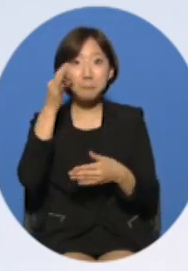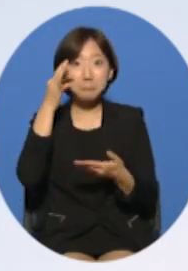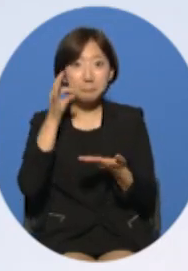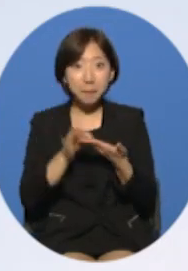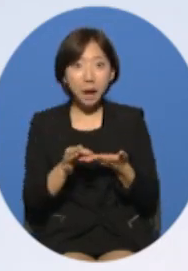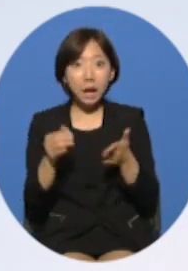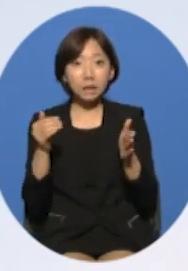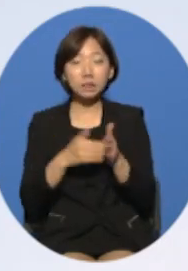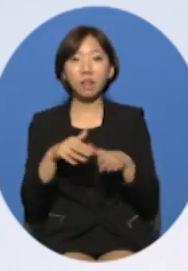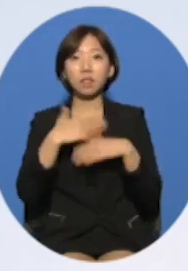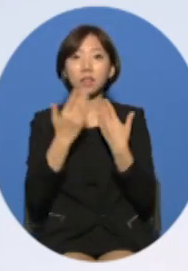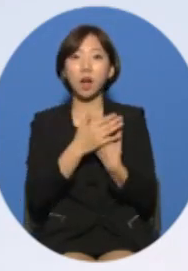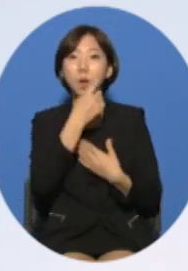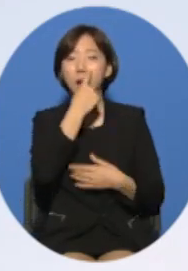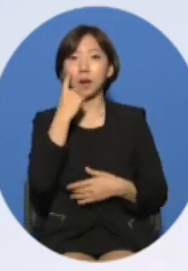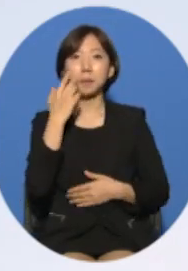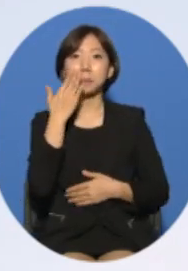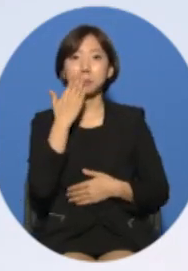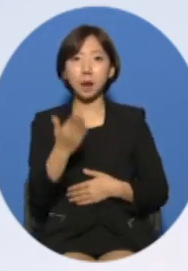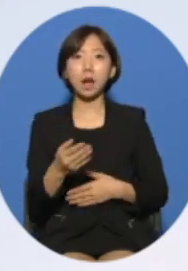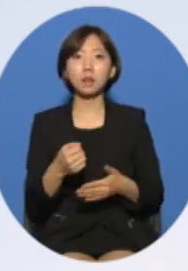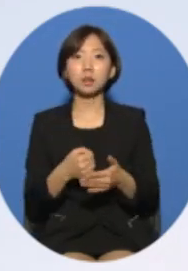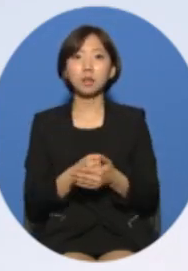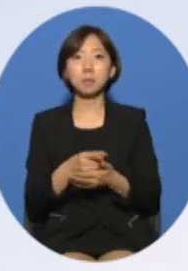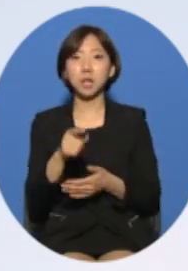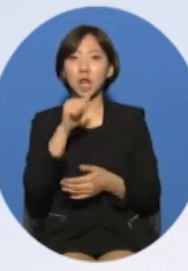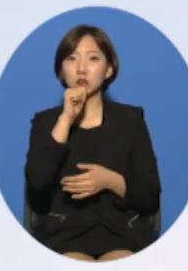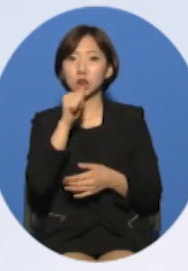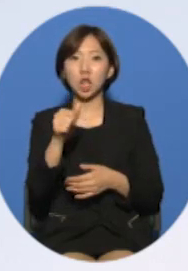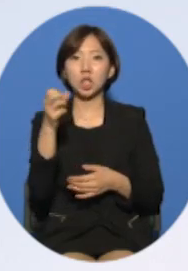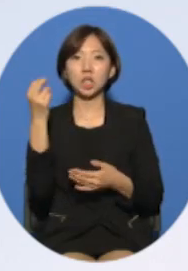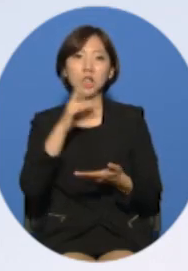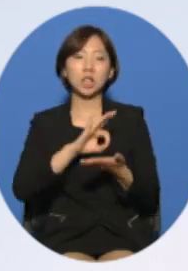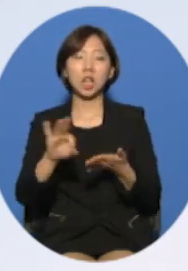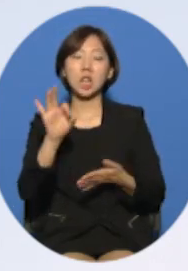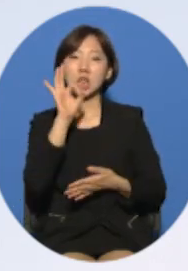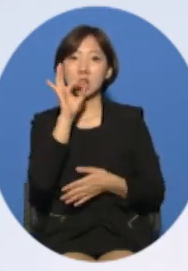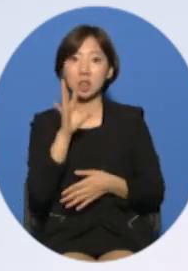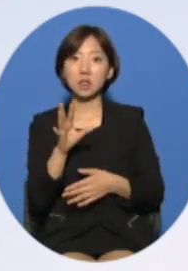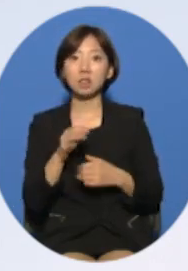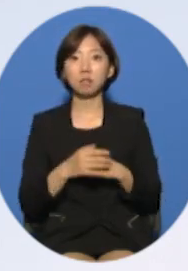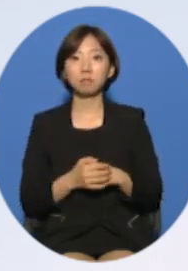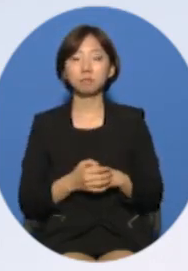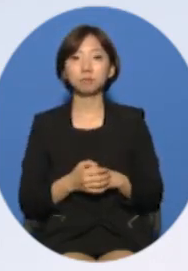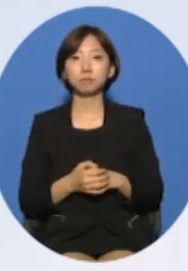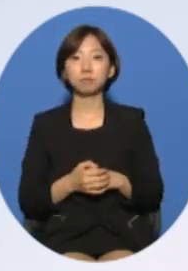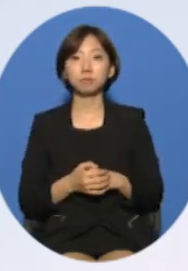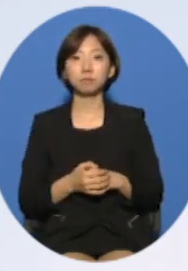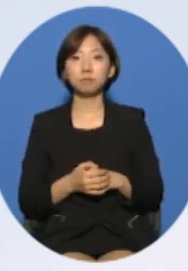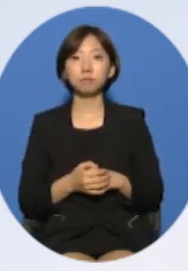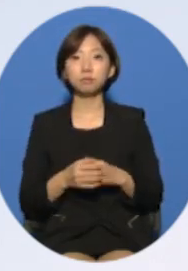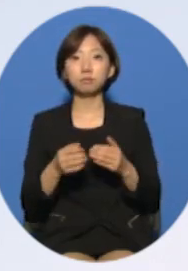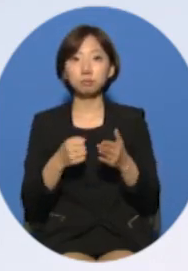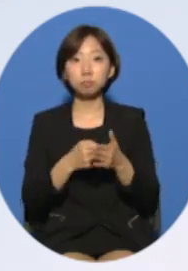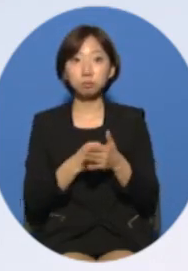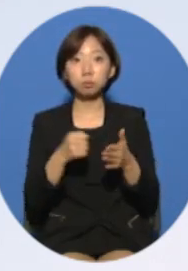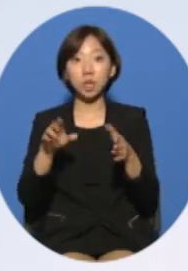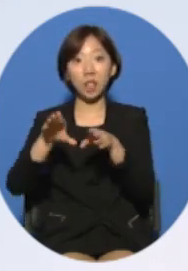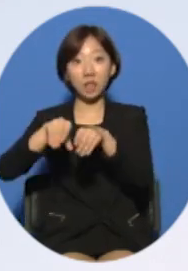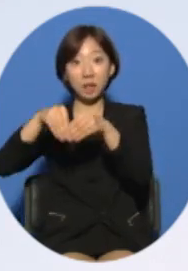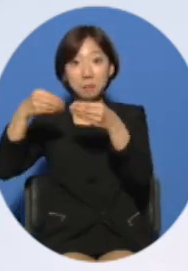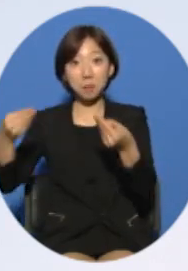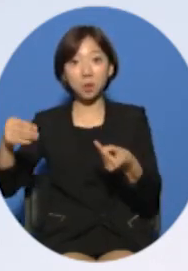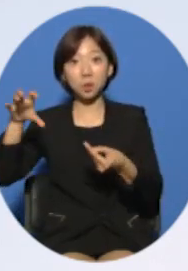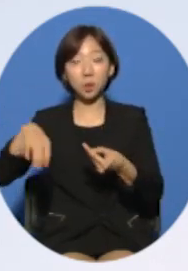됩니다. 네. 그래서 그것은 절대로 다시 사용할 수가 없죠. 네. 그래서 그게 이제 개표장까지 제대로